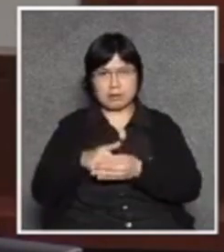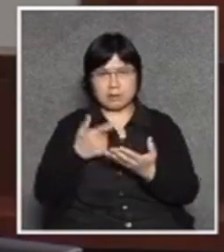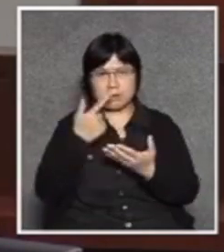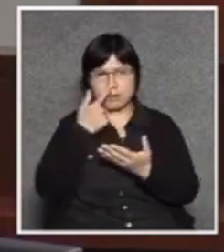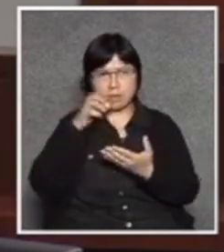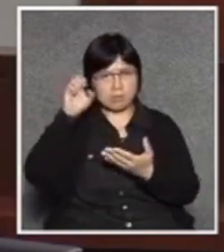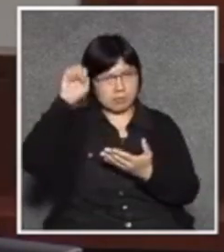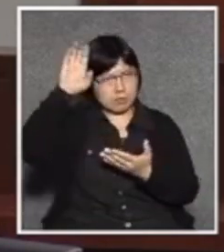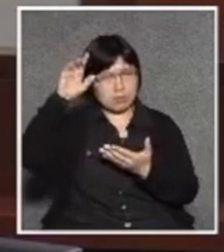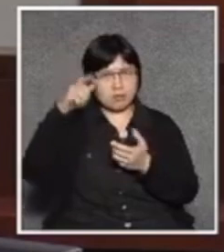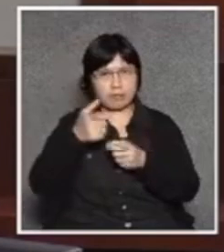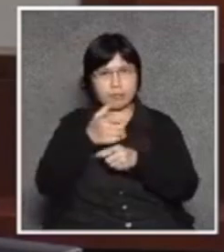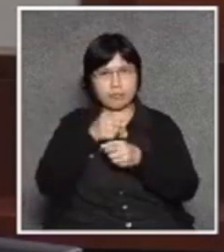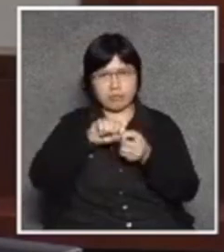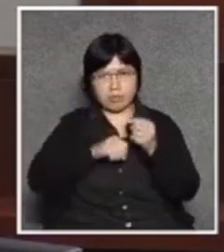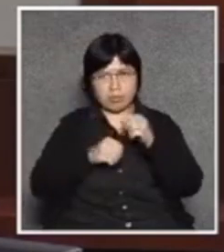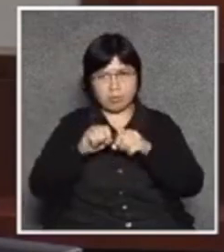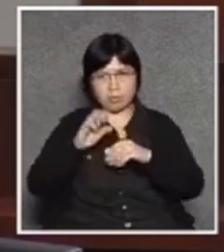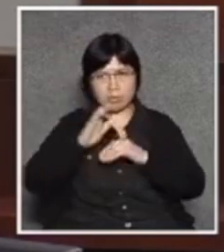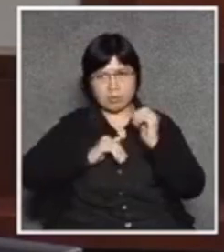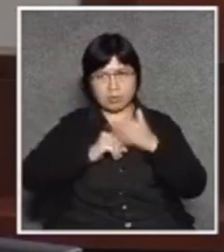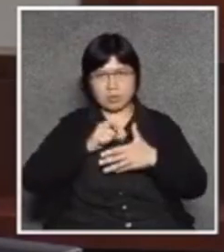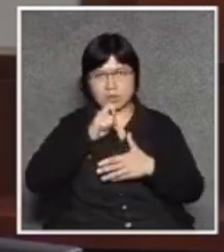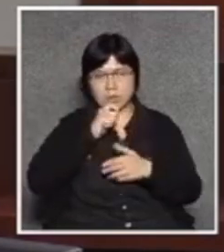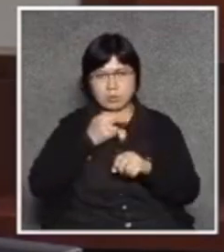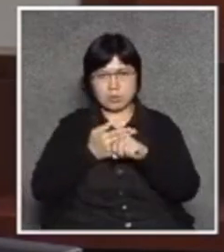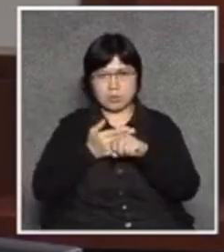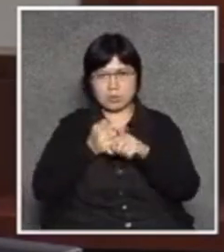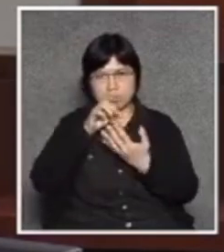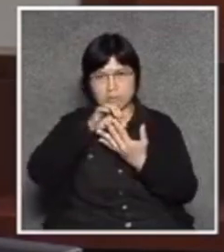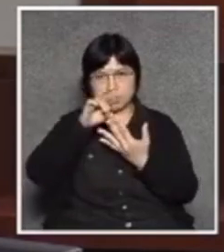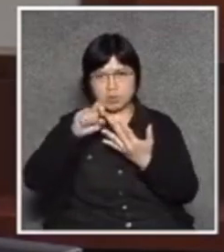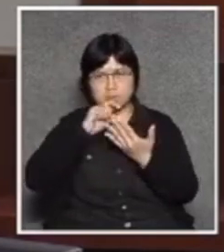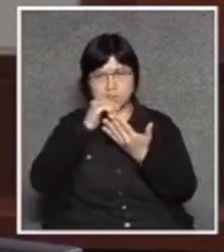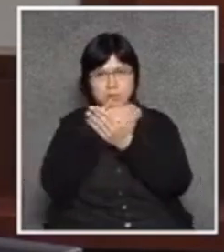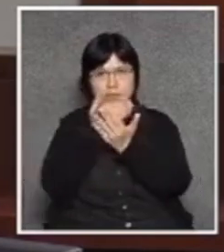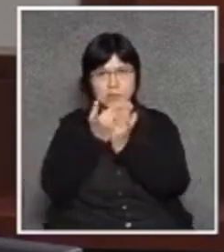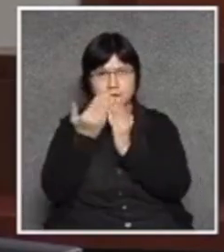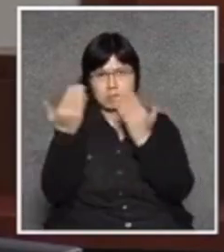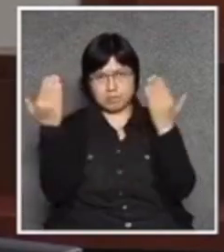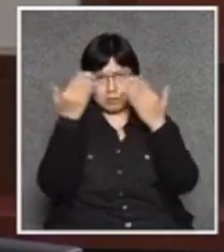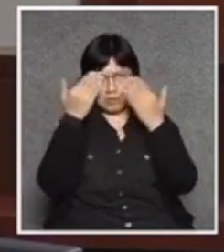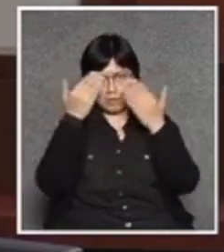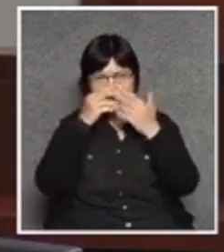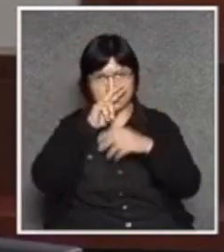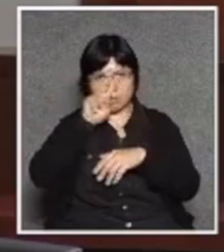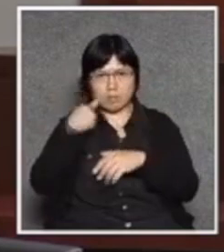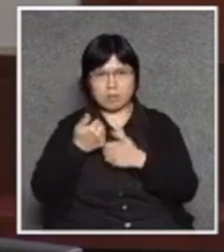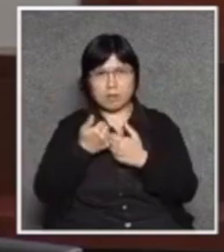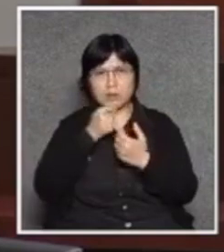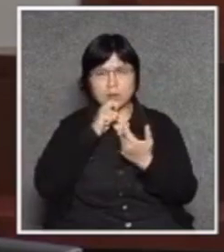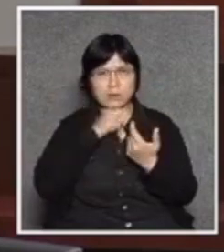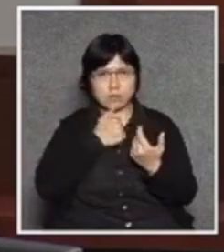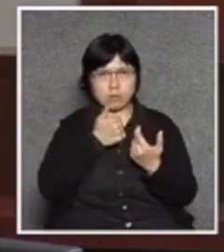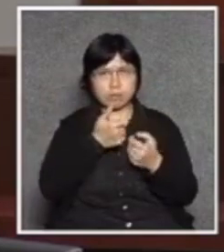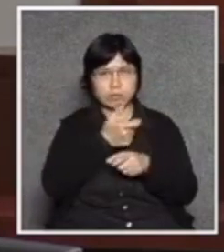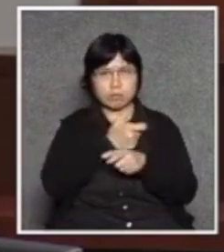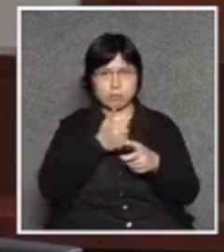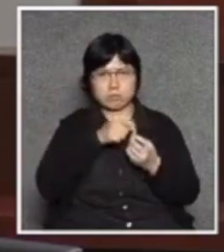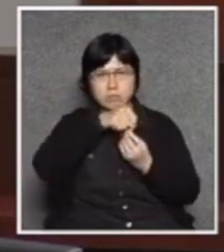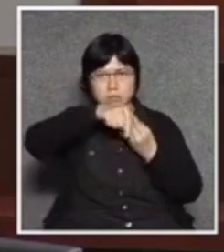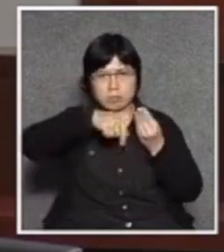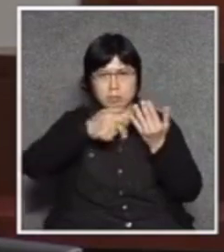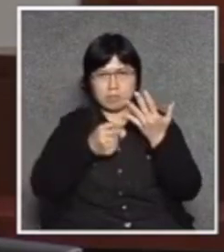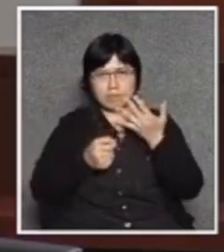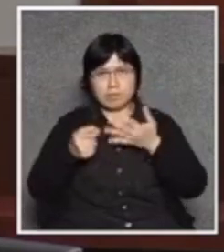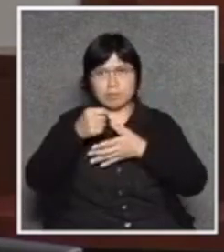技，為市民提供有質素有選擇的多種多樣電視節目，配合有利營商環境，提升